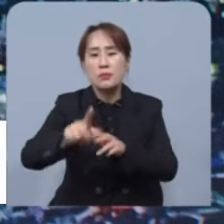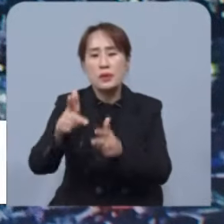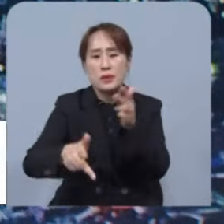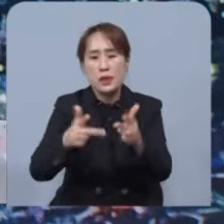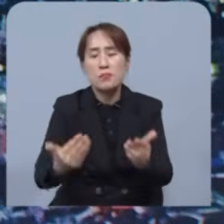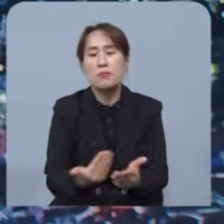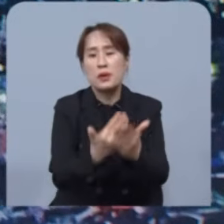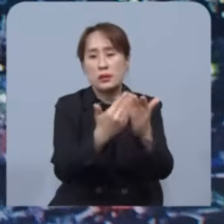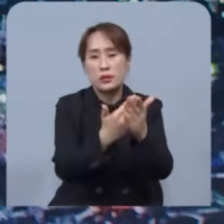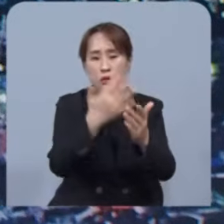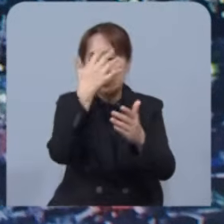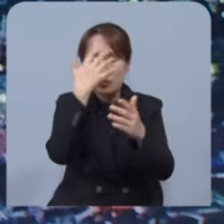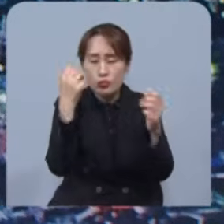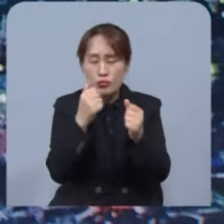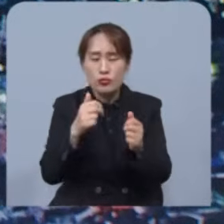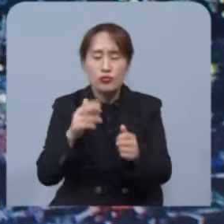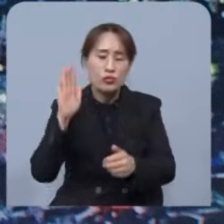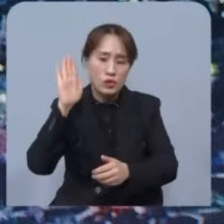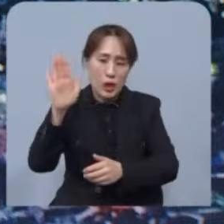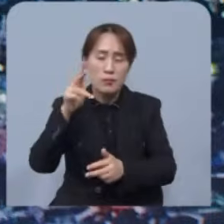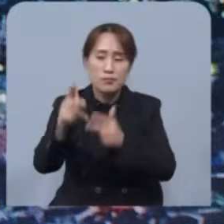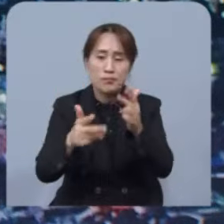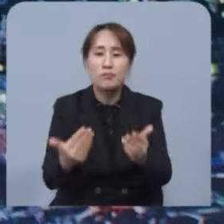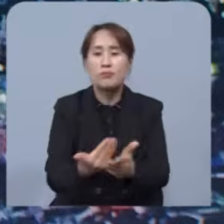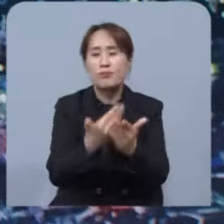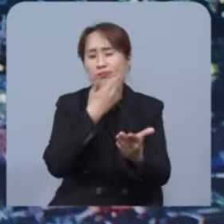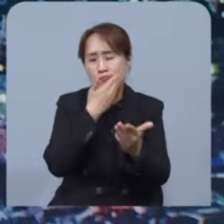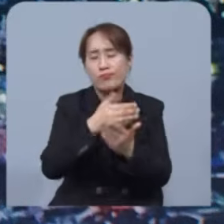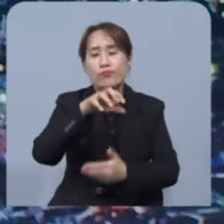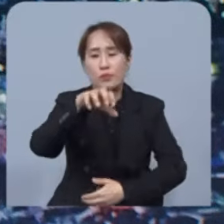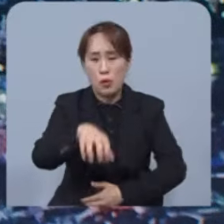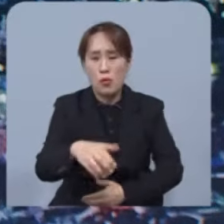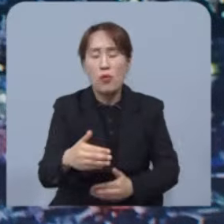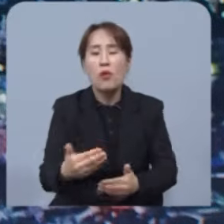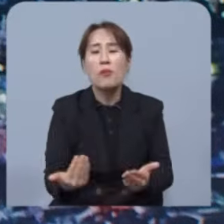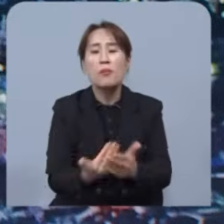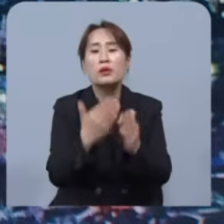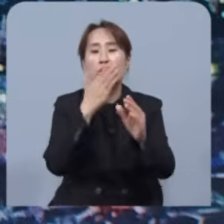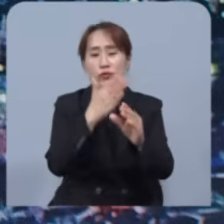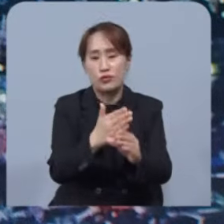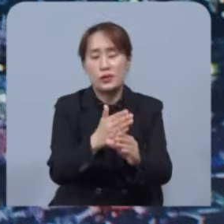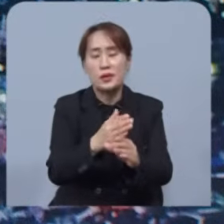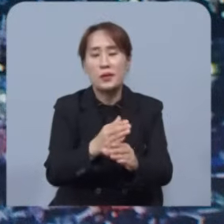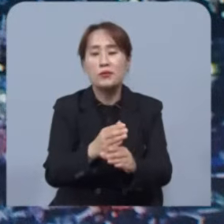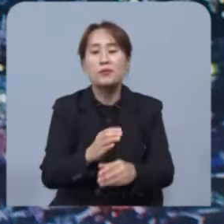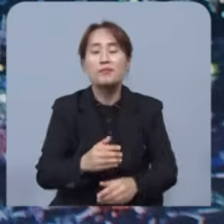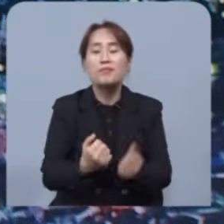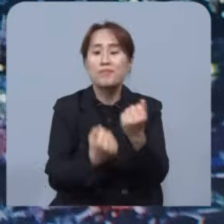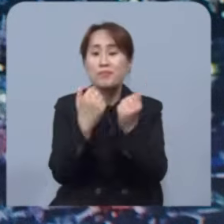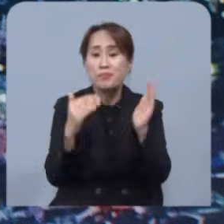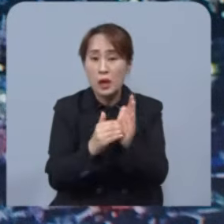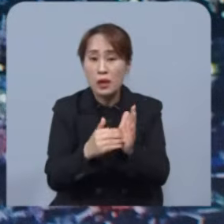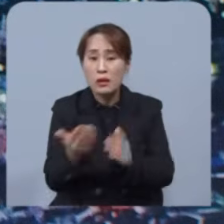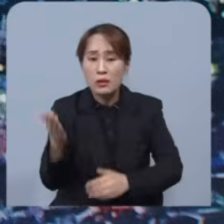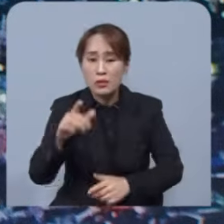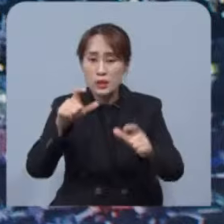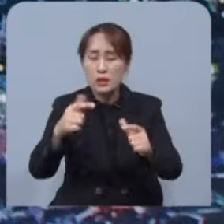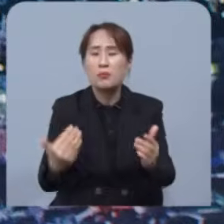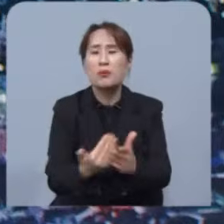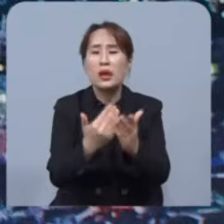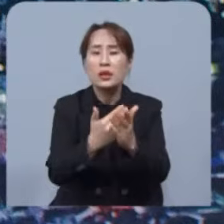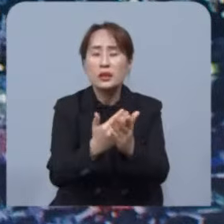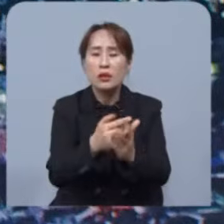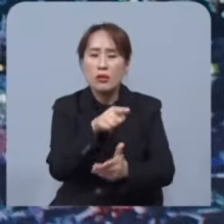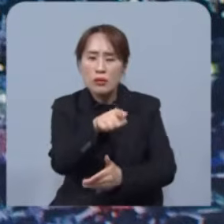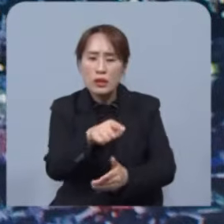뿌리내리면서 대한민국의 미래 먹거리를 책임질 핵심 거점으로 성장하고 있다고 언급했습니다. 하지만 지역 발전의